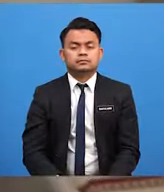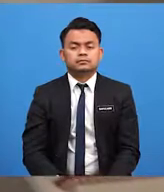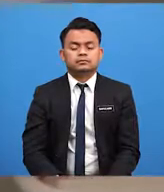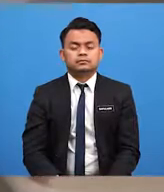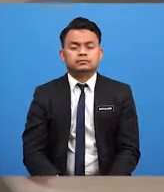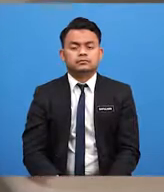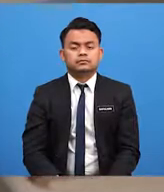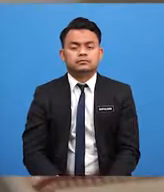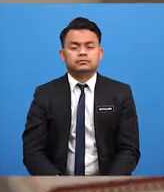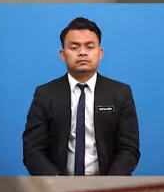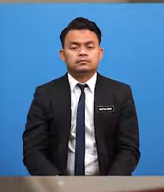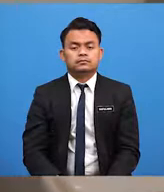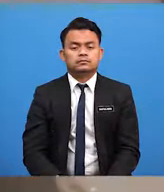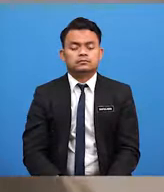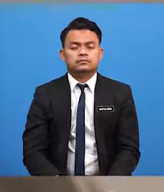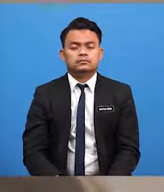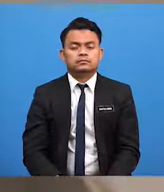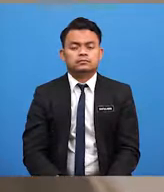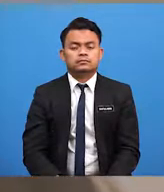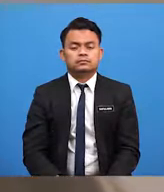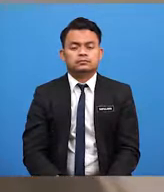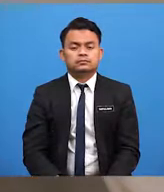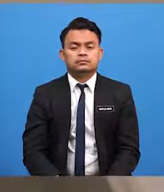Ini bay leaf ya.